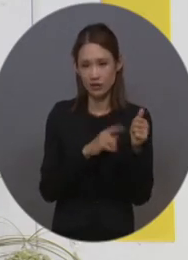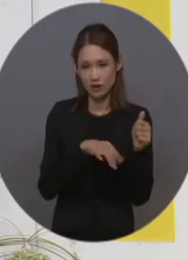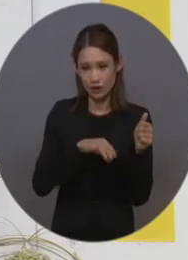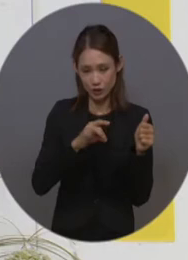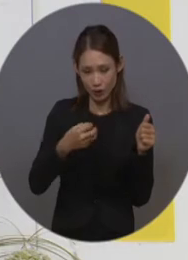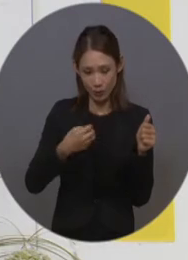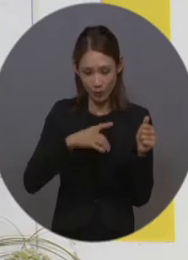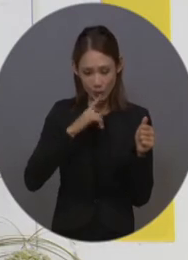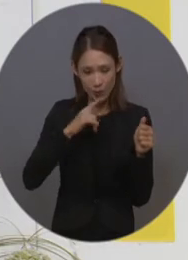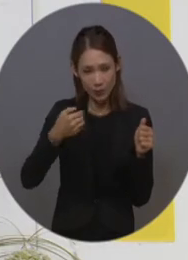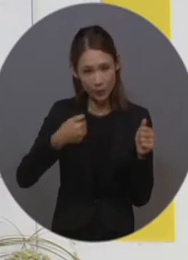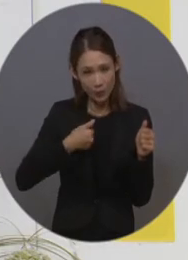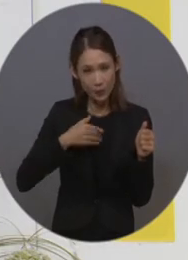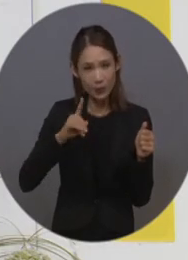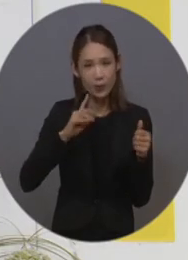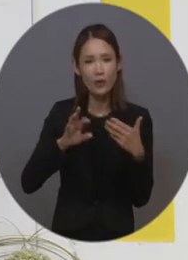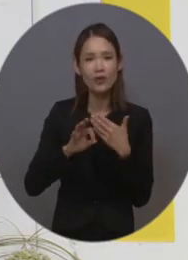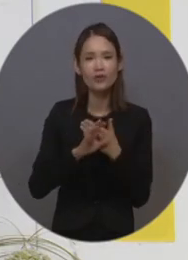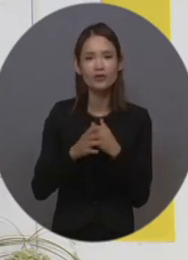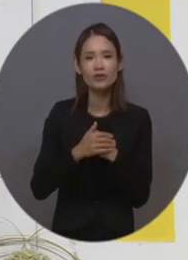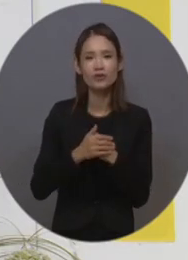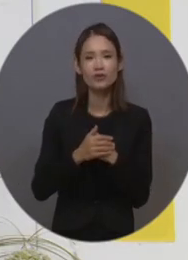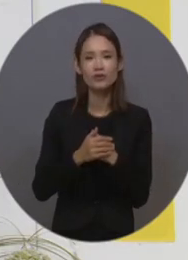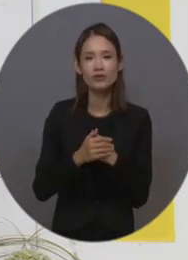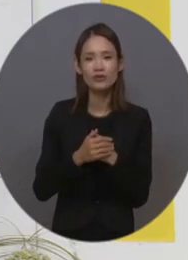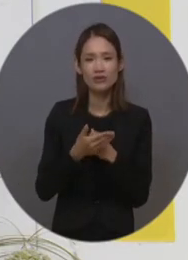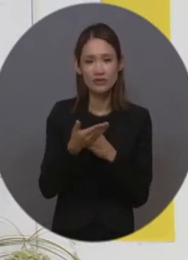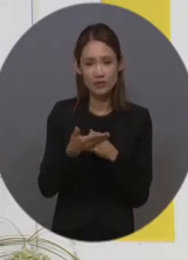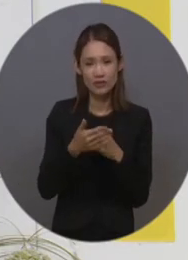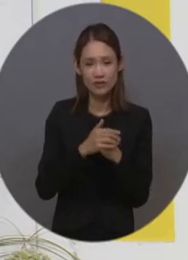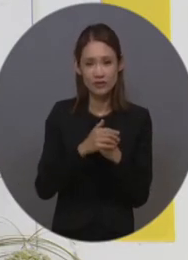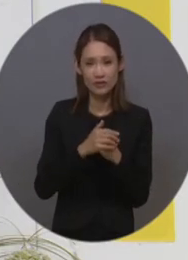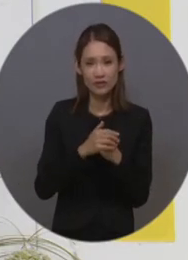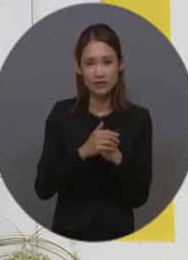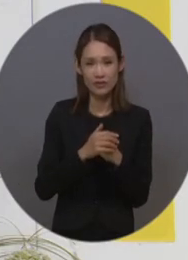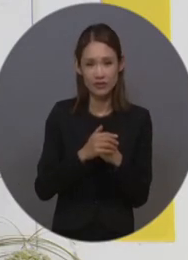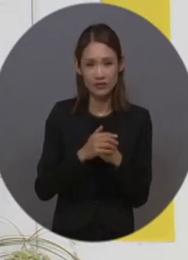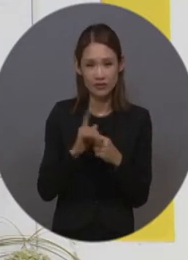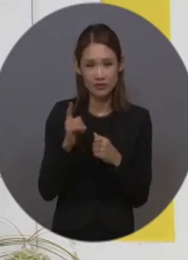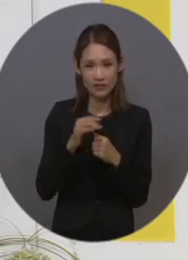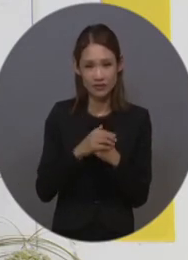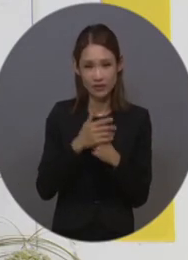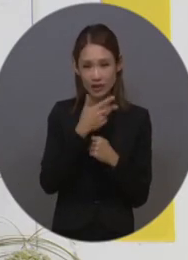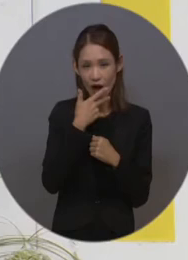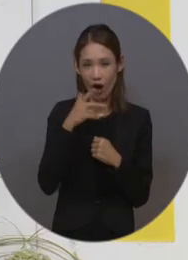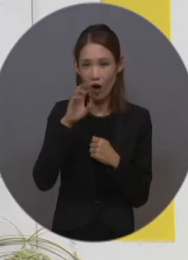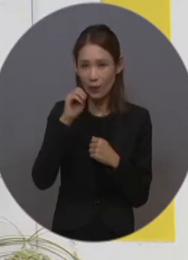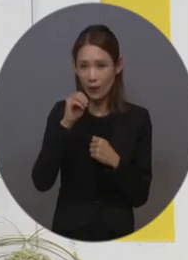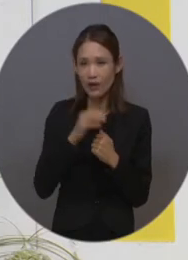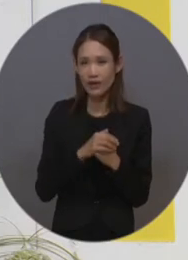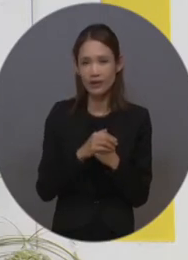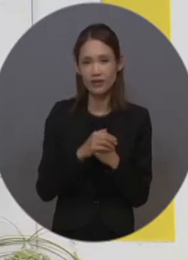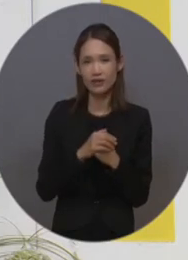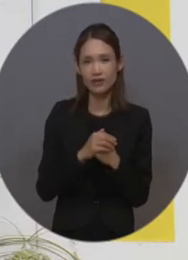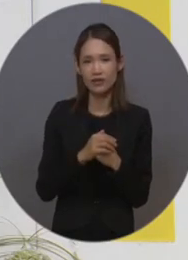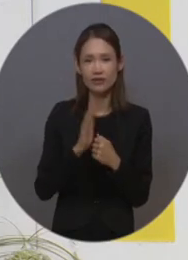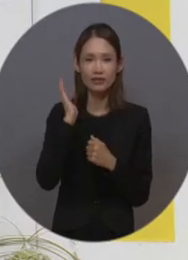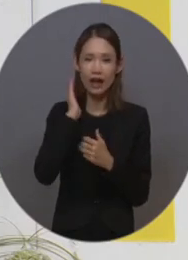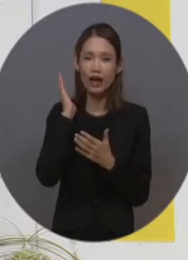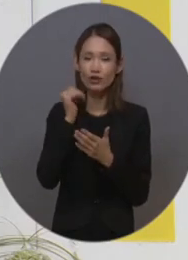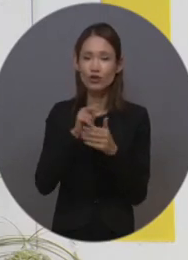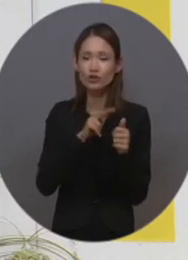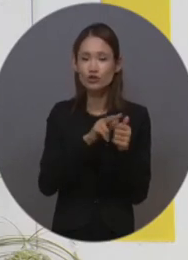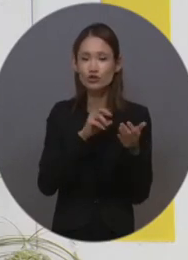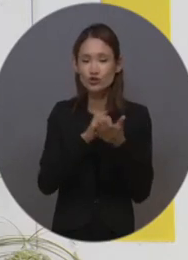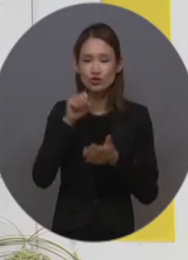처음 보고 나서 네. 뭐라 그랬냐면 저한테 So Chairman Park, when are you running for president? 언제 대통령 나갈